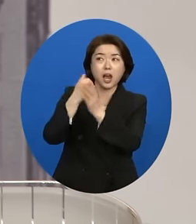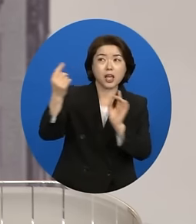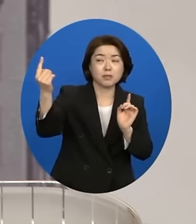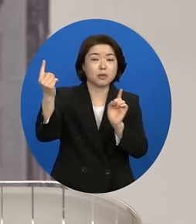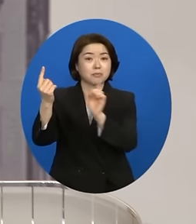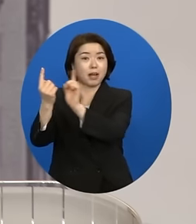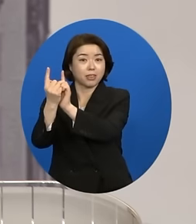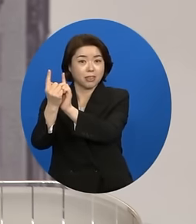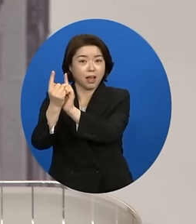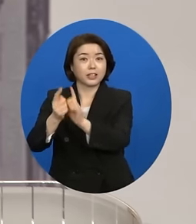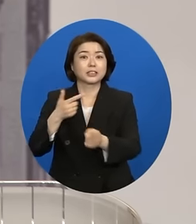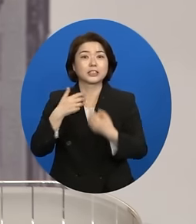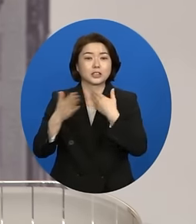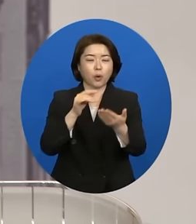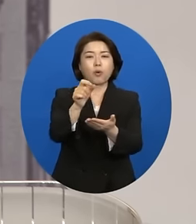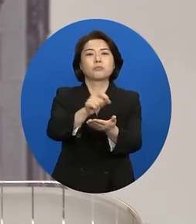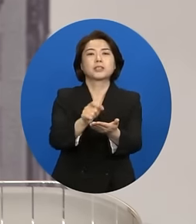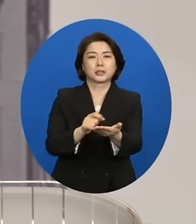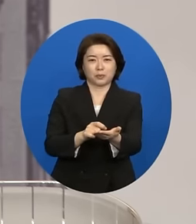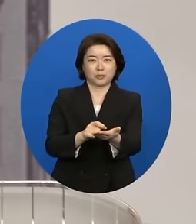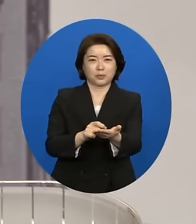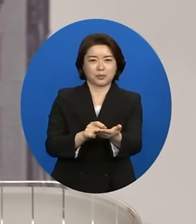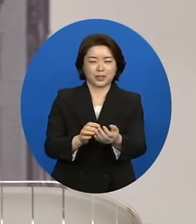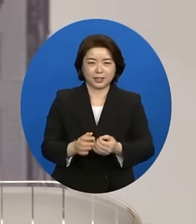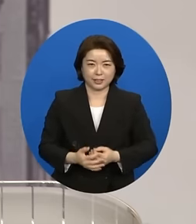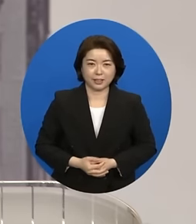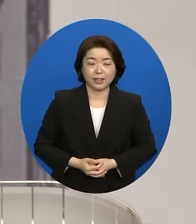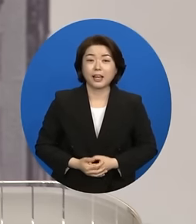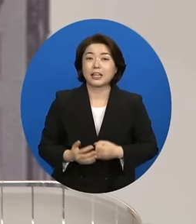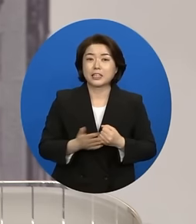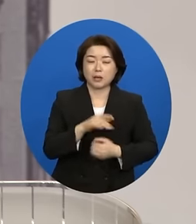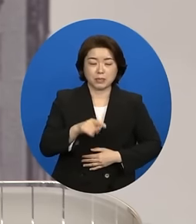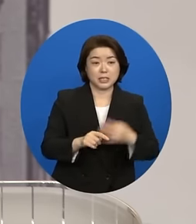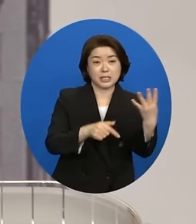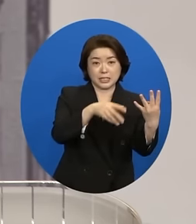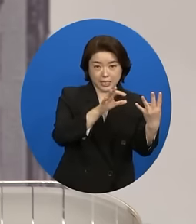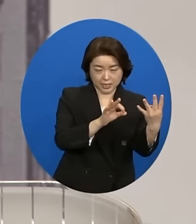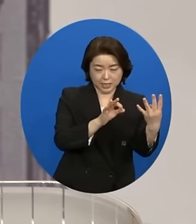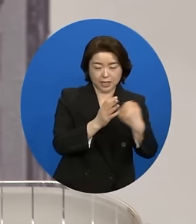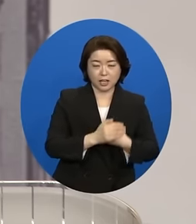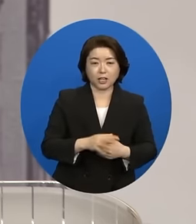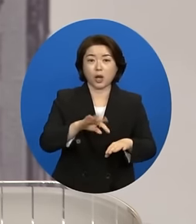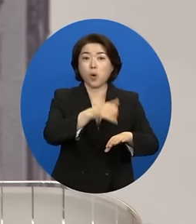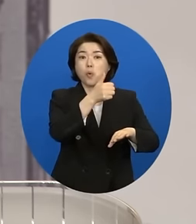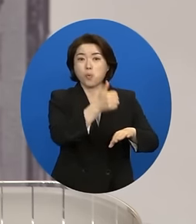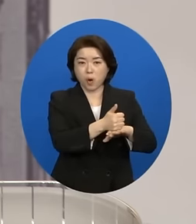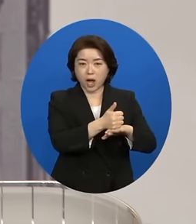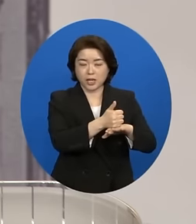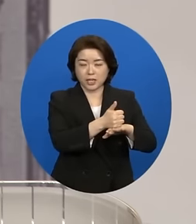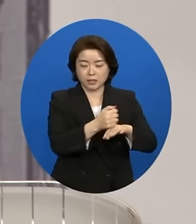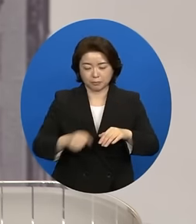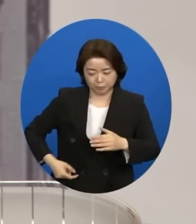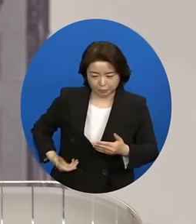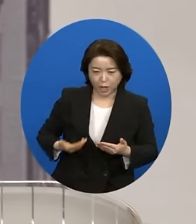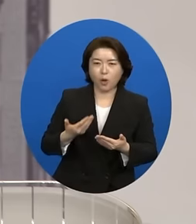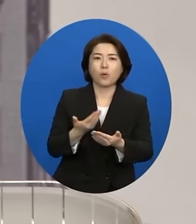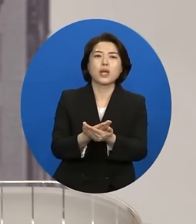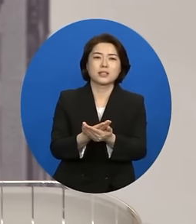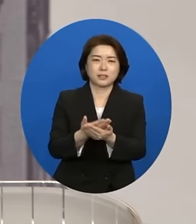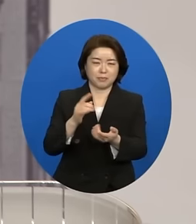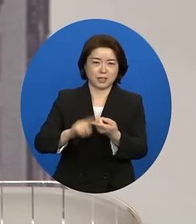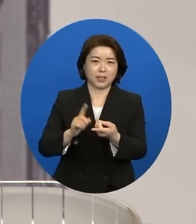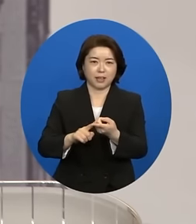만난 경험을 기록한 거예요. 그러니까 이 4장은 느부갓네살 왕의 회심을 적은